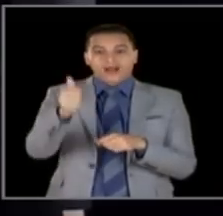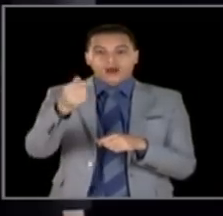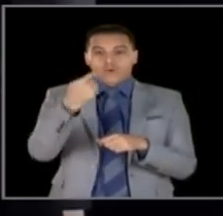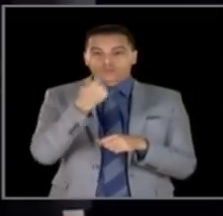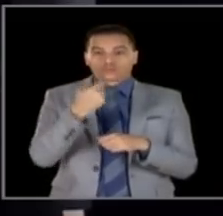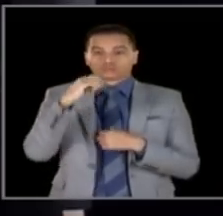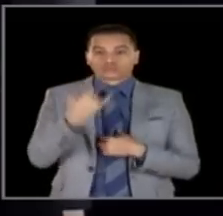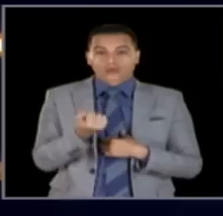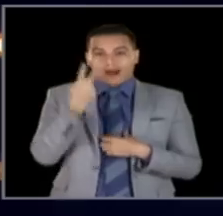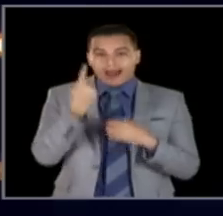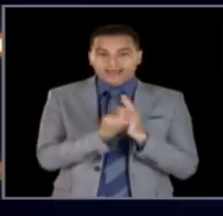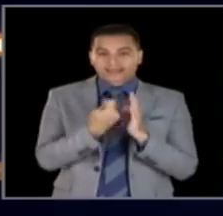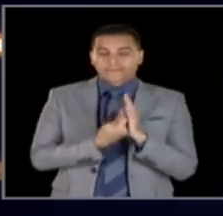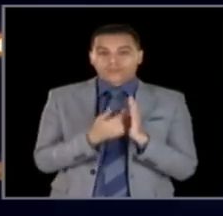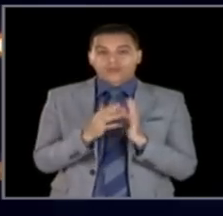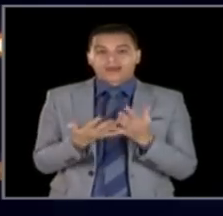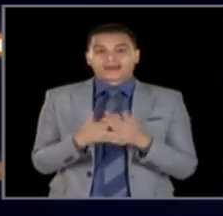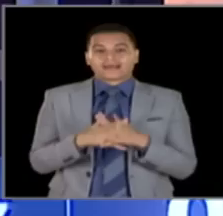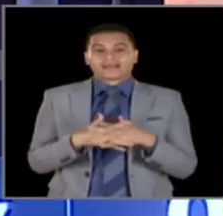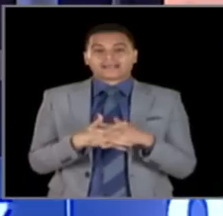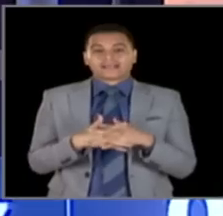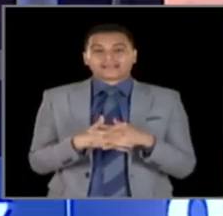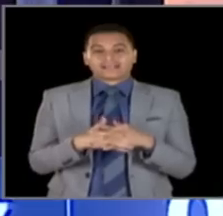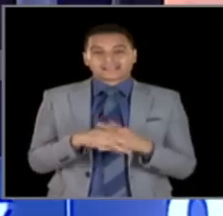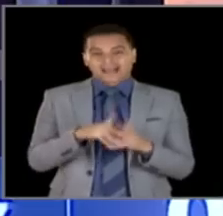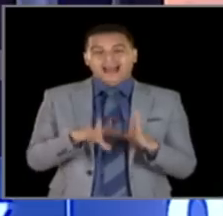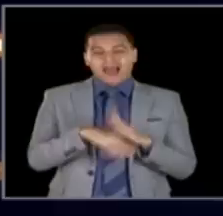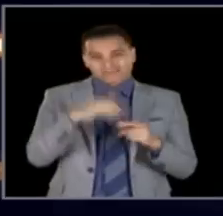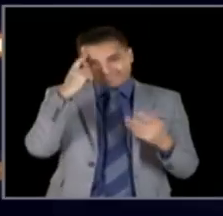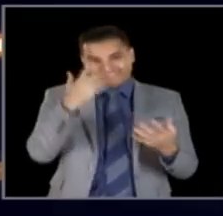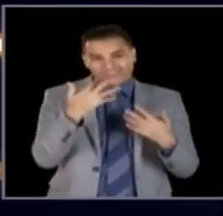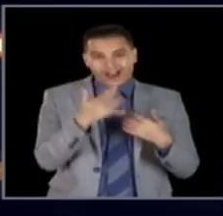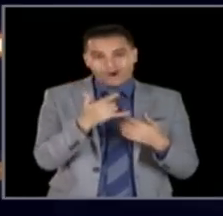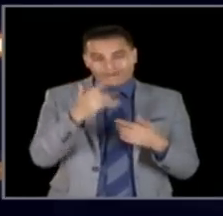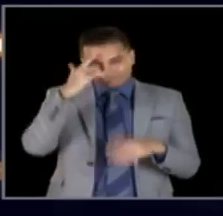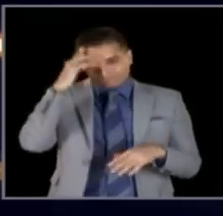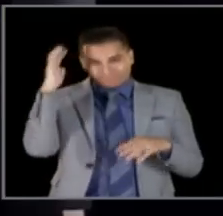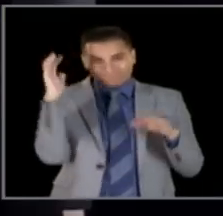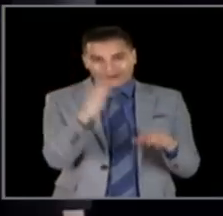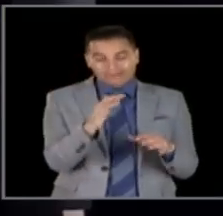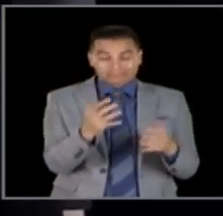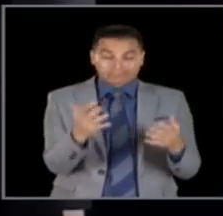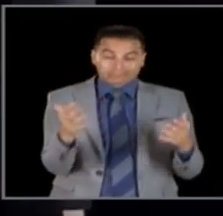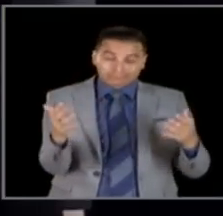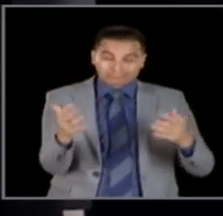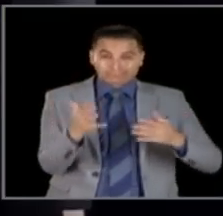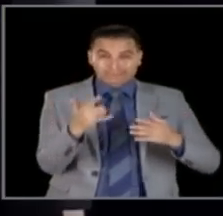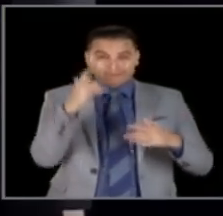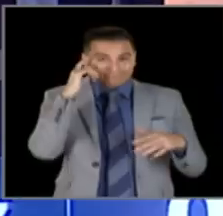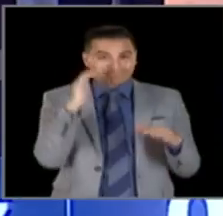الأدب، تبقى كارثه بقى. كانوا يعملوا كده فعلا. كانوا يعملوا كده فعلا. ده اخوكي ده مفتري. ايوه صح. ده